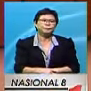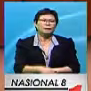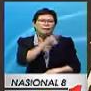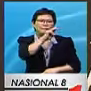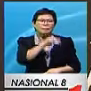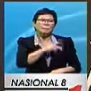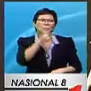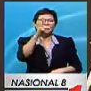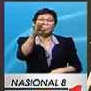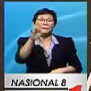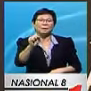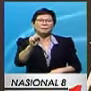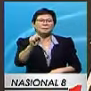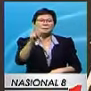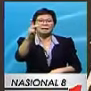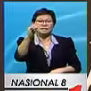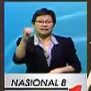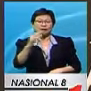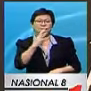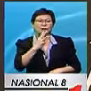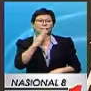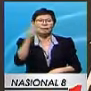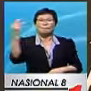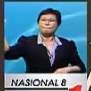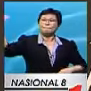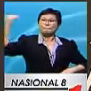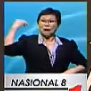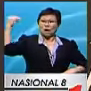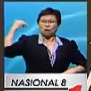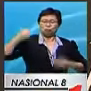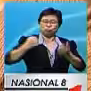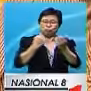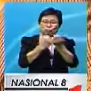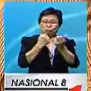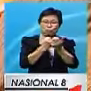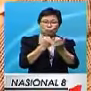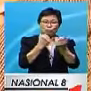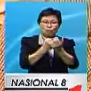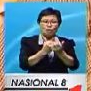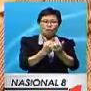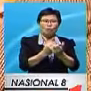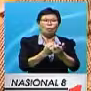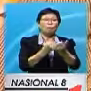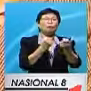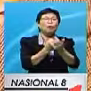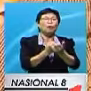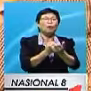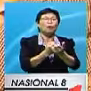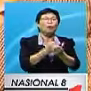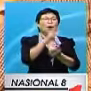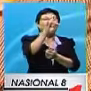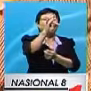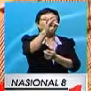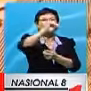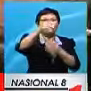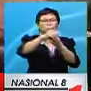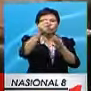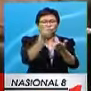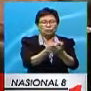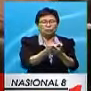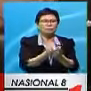Menurut Menteri Belia dan Sukan Khairi Jamaluddin, Milo tampil sebagai penaja perak dengan jumlah penajaan bernilai hampir